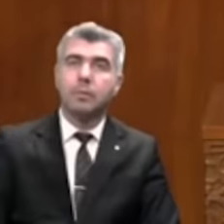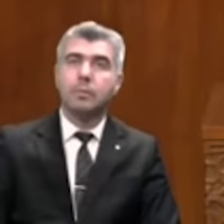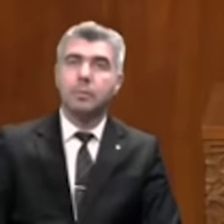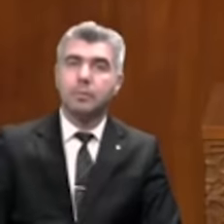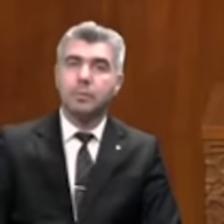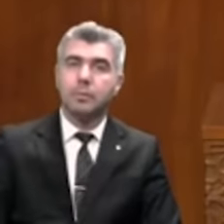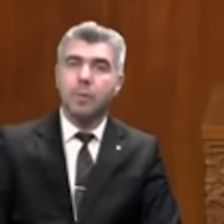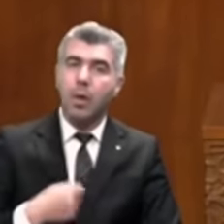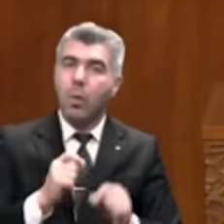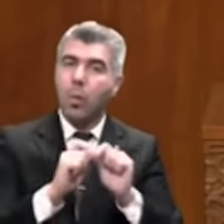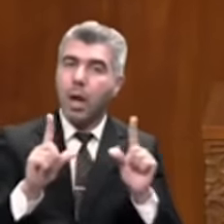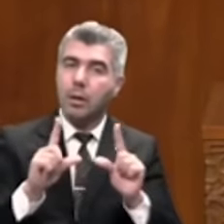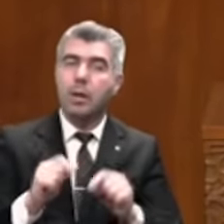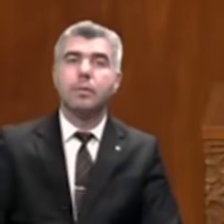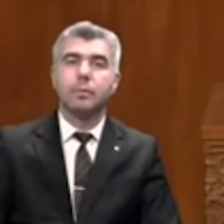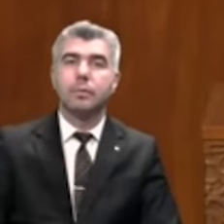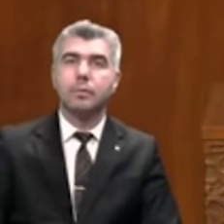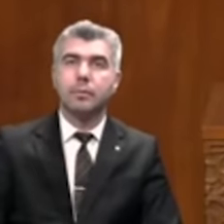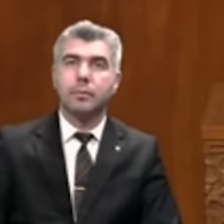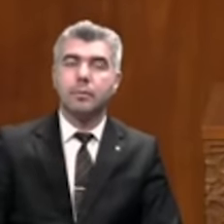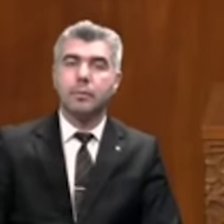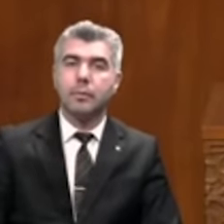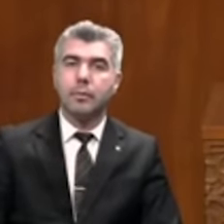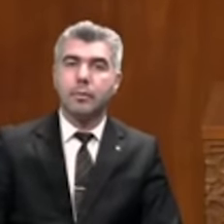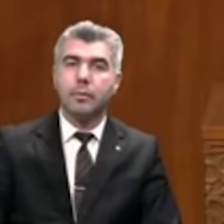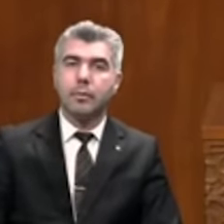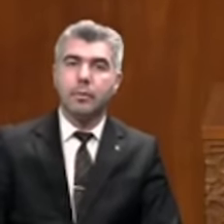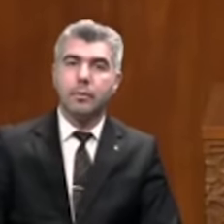نكونوا واضحين، حنا وقتنا